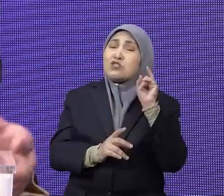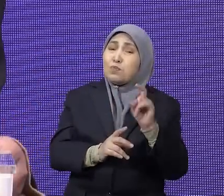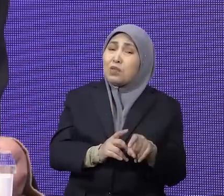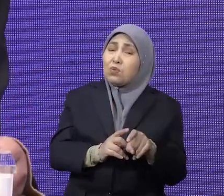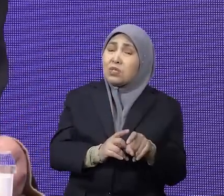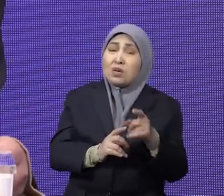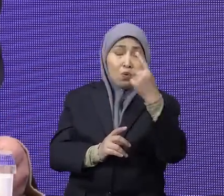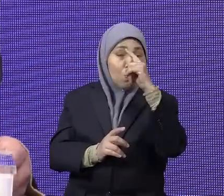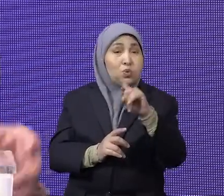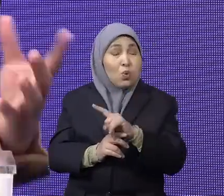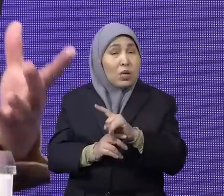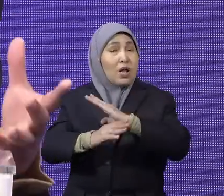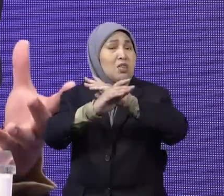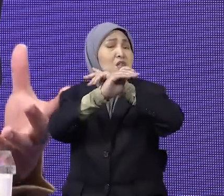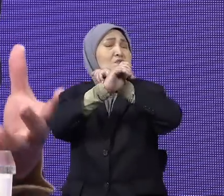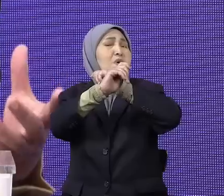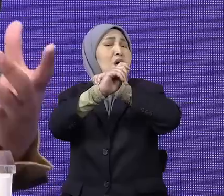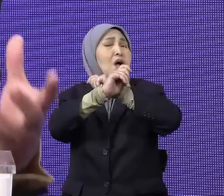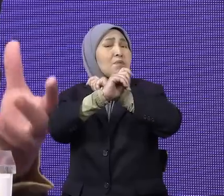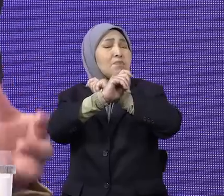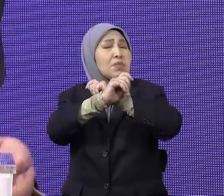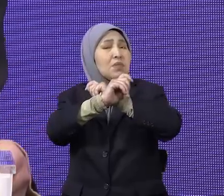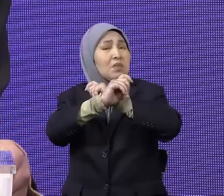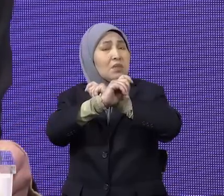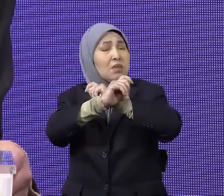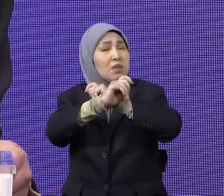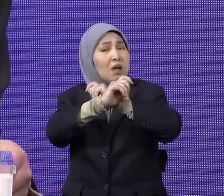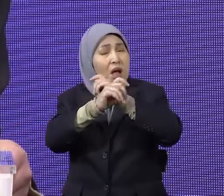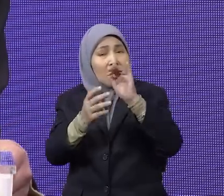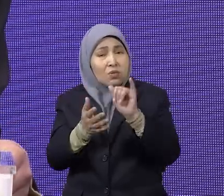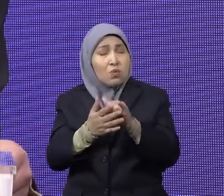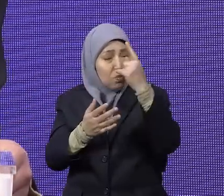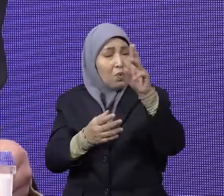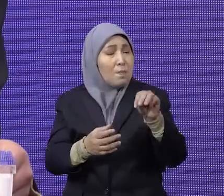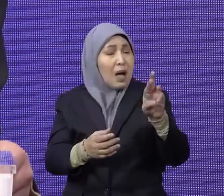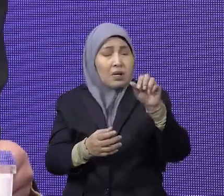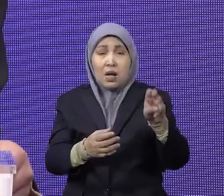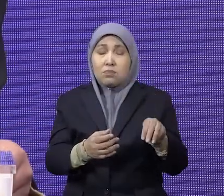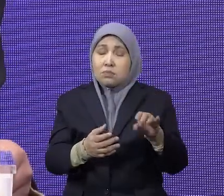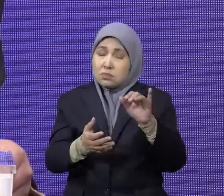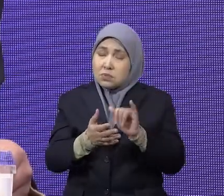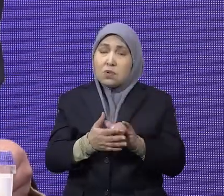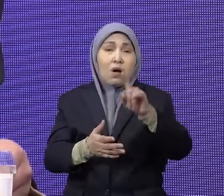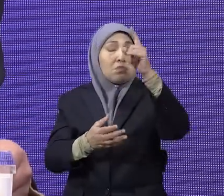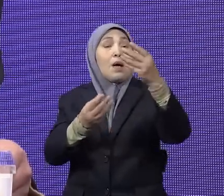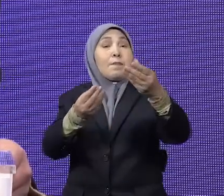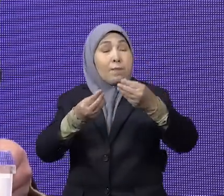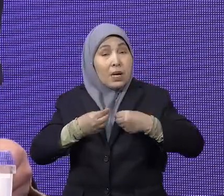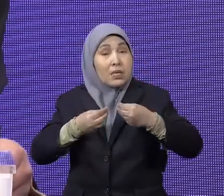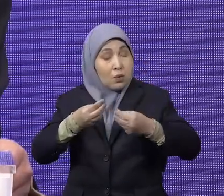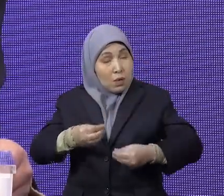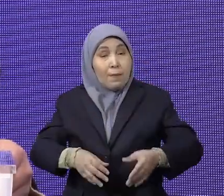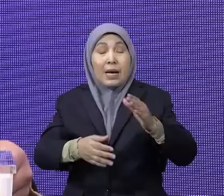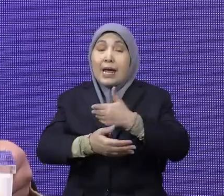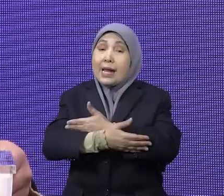siapa yang sepatutnya untuk nak defend ataupun nak mempertahankan keadaan tersebut buat Maryam ini? Tidak lain tidak bukan Allah